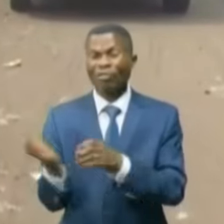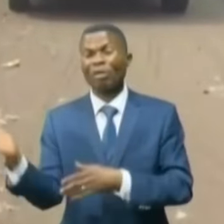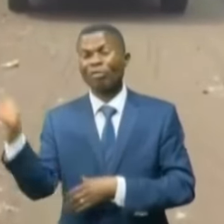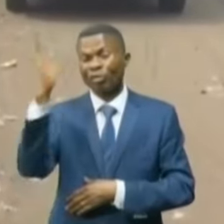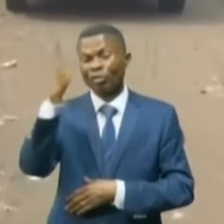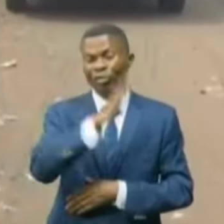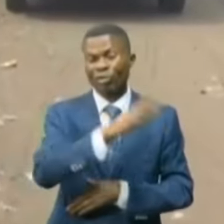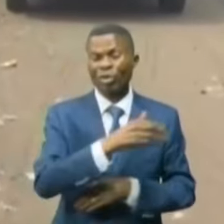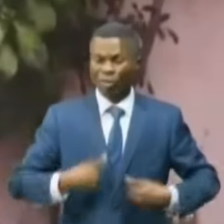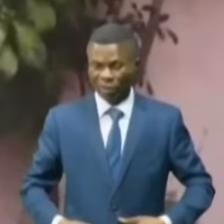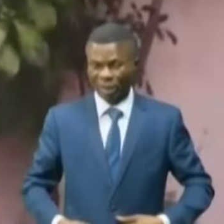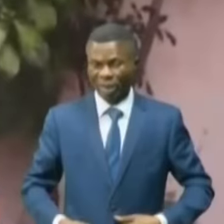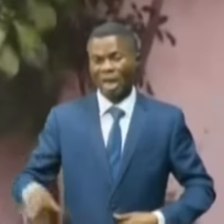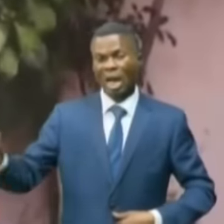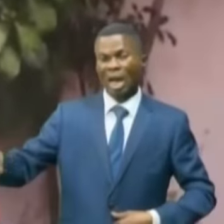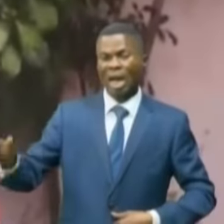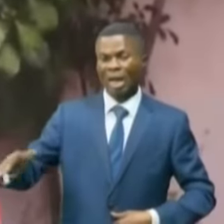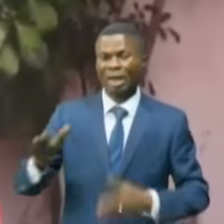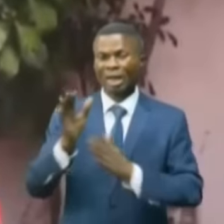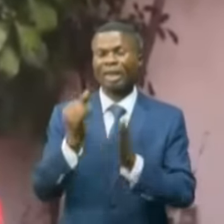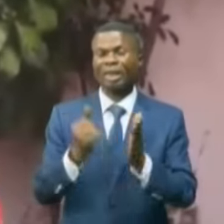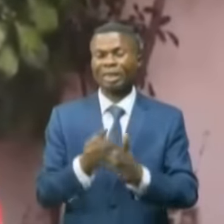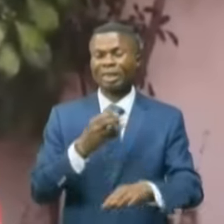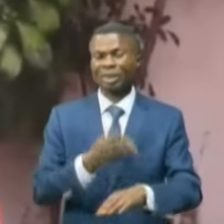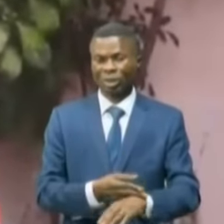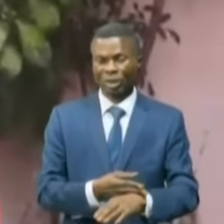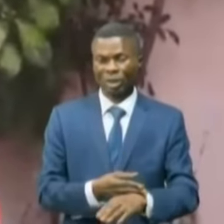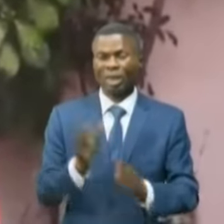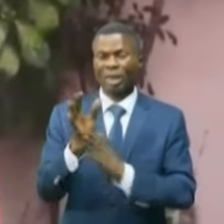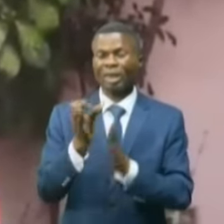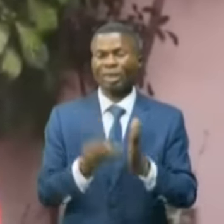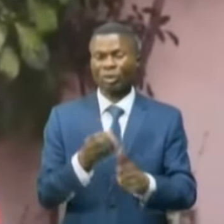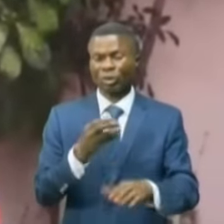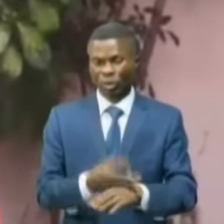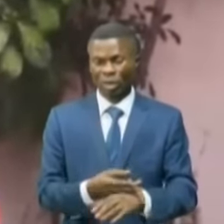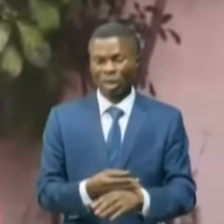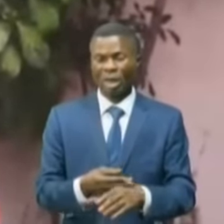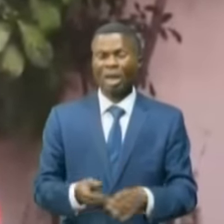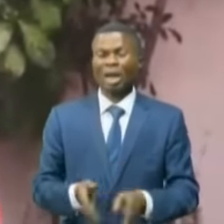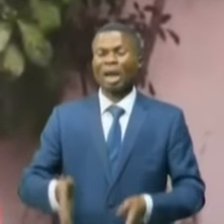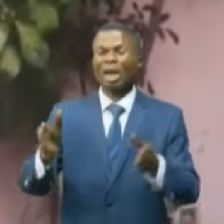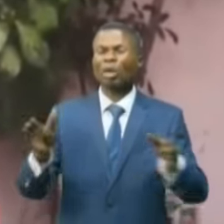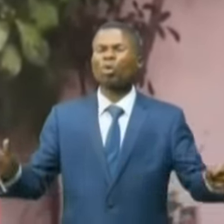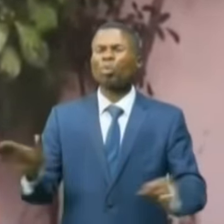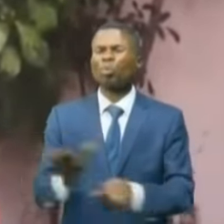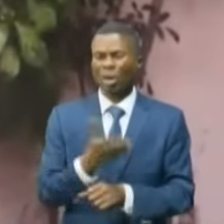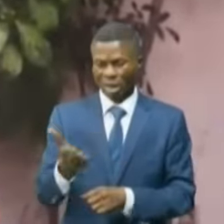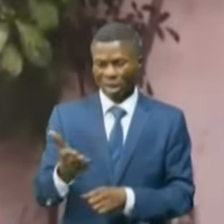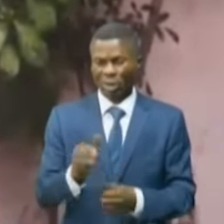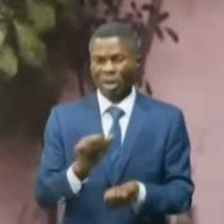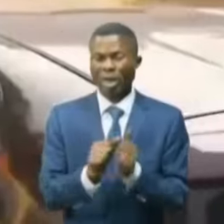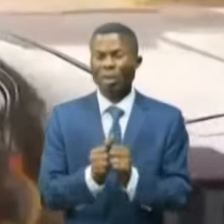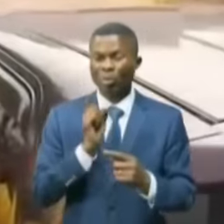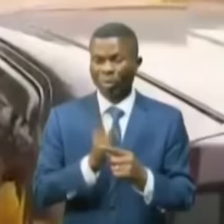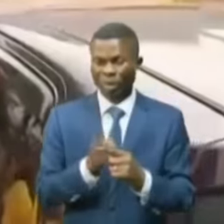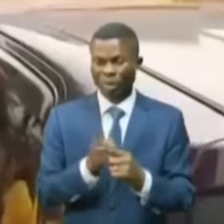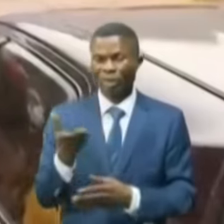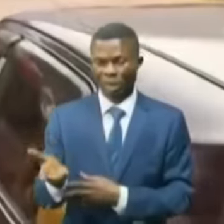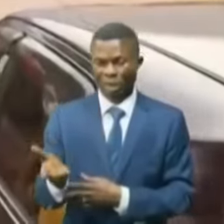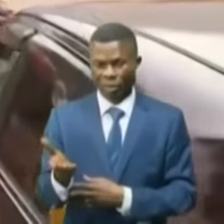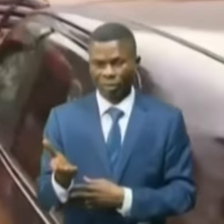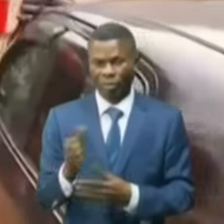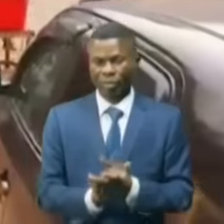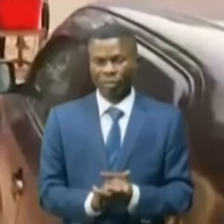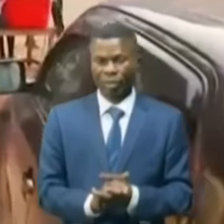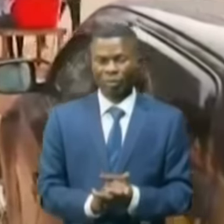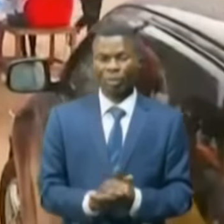arrêts à partir de 16h et 17h. C'est là où la chose semble se compliquer. Ces nouvelles